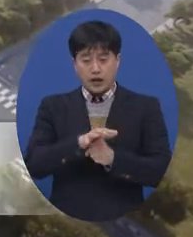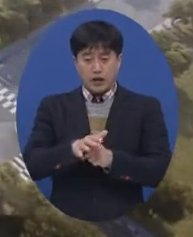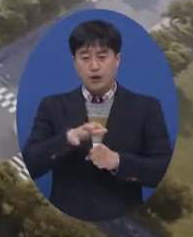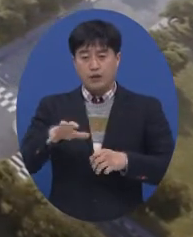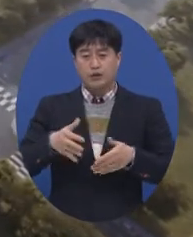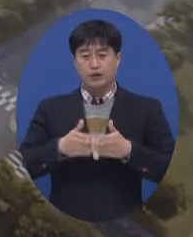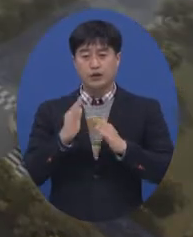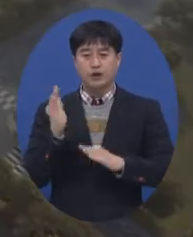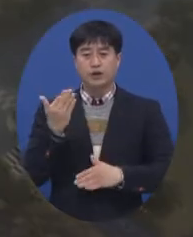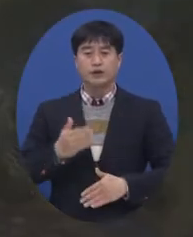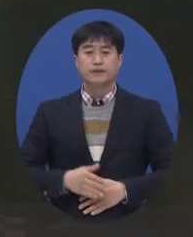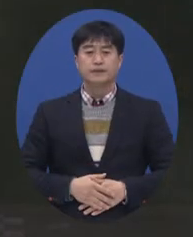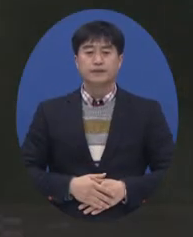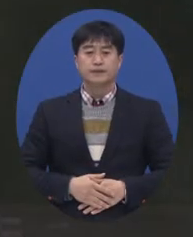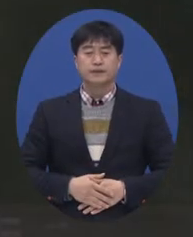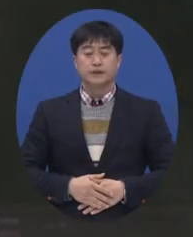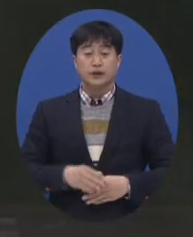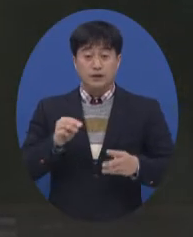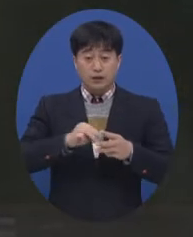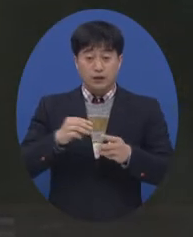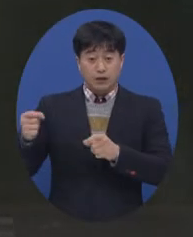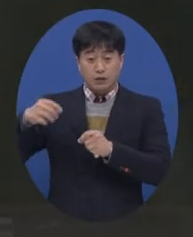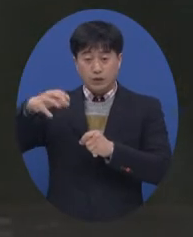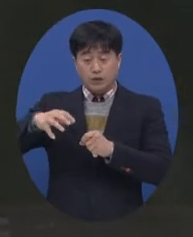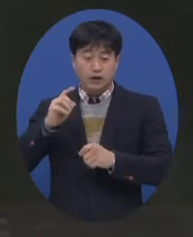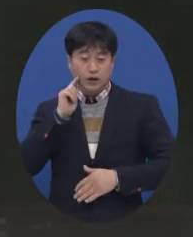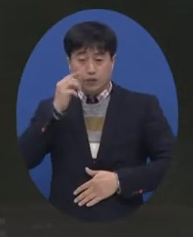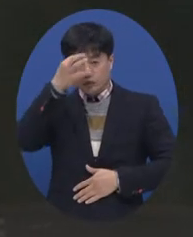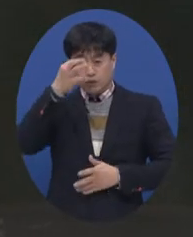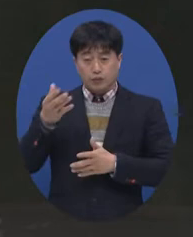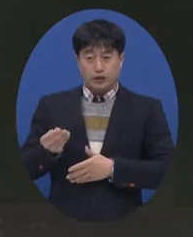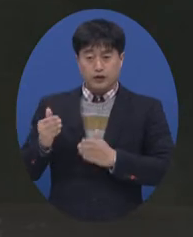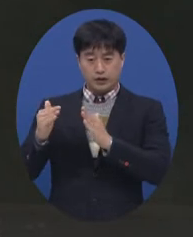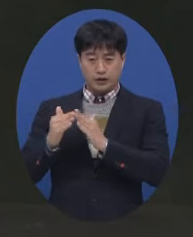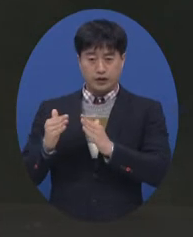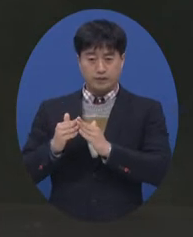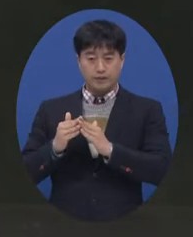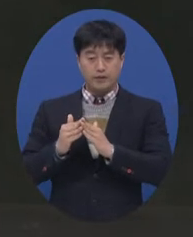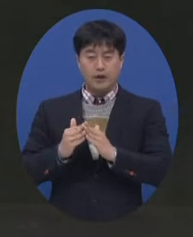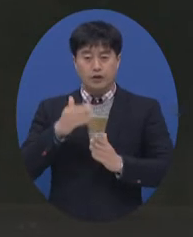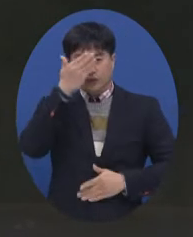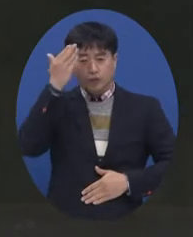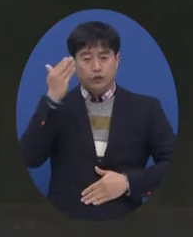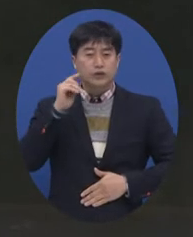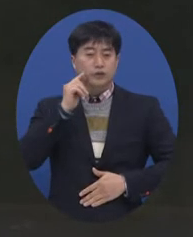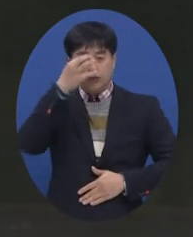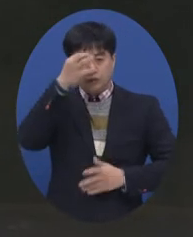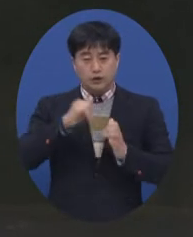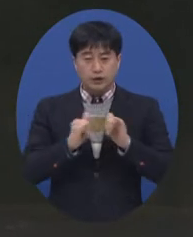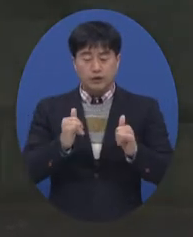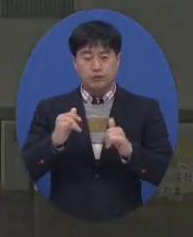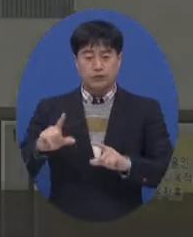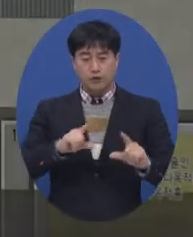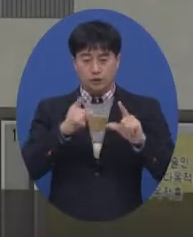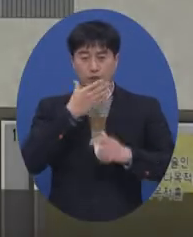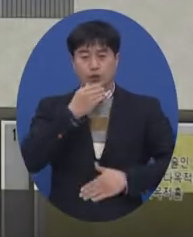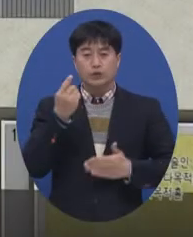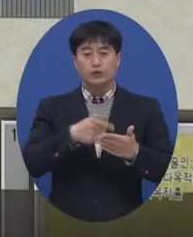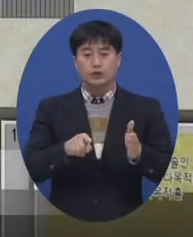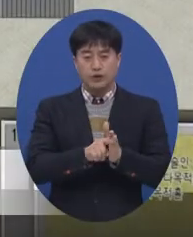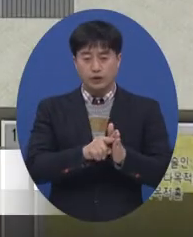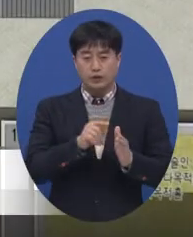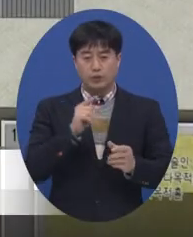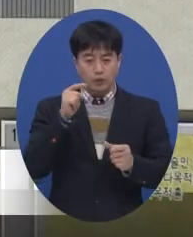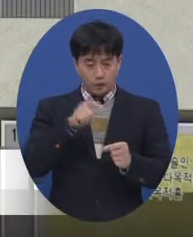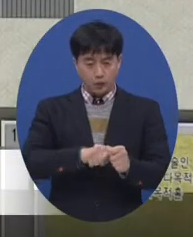공간으로 구성됩니다. 센터 인근에 조성되는 예술인 임대주택은 청년 예술인의 주거 복지를 위한 곳입니다.